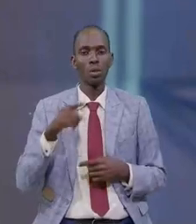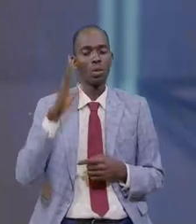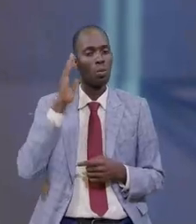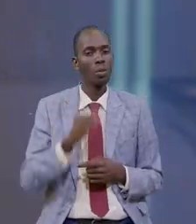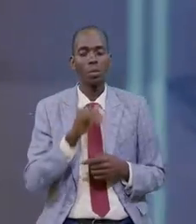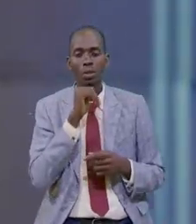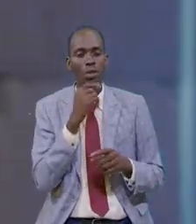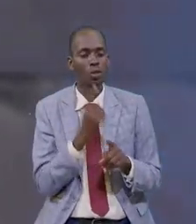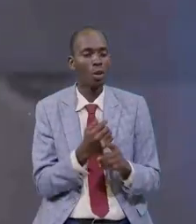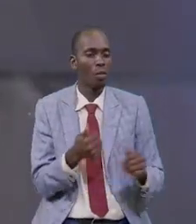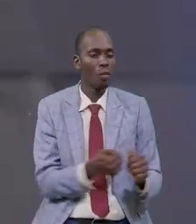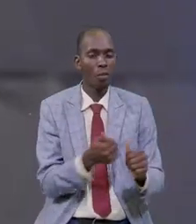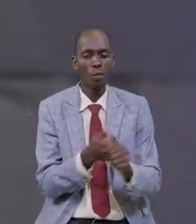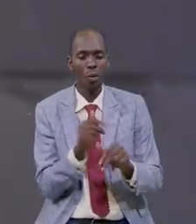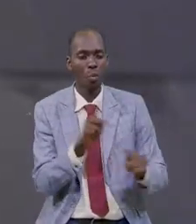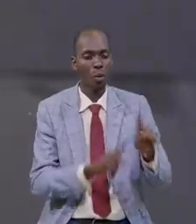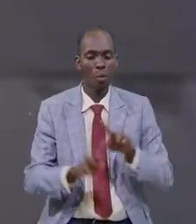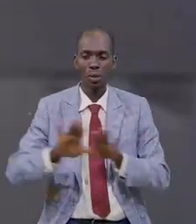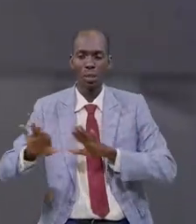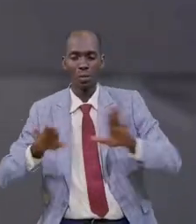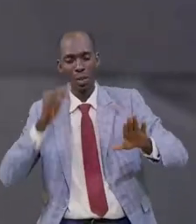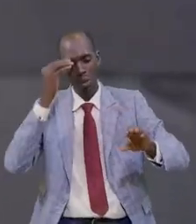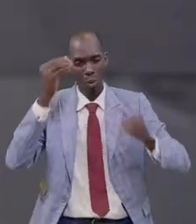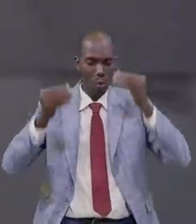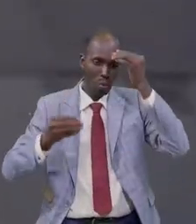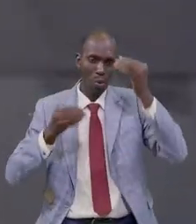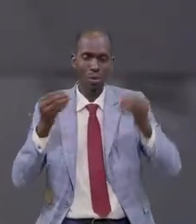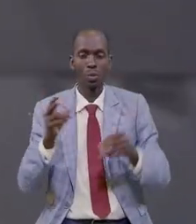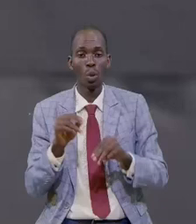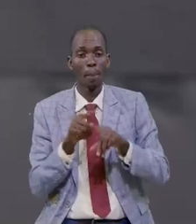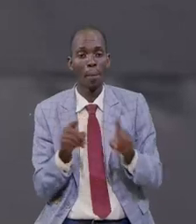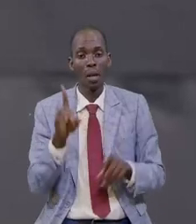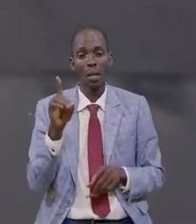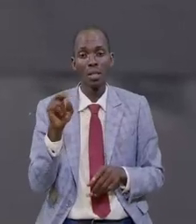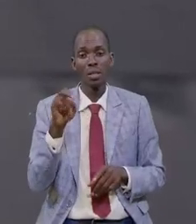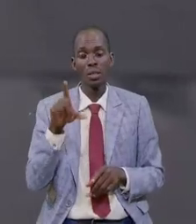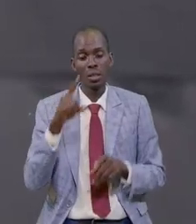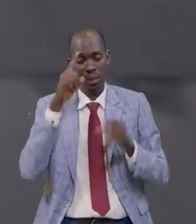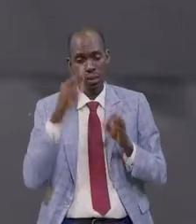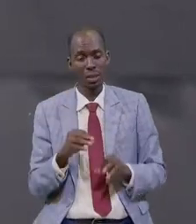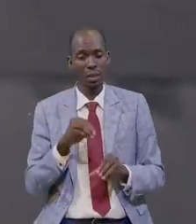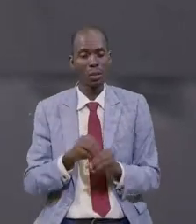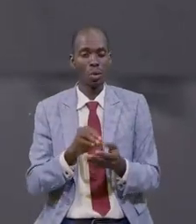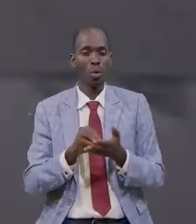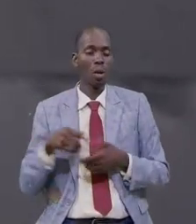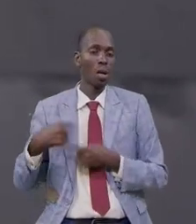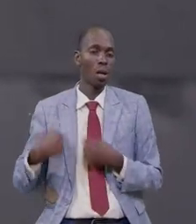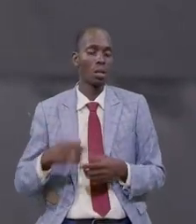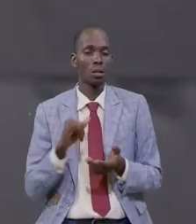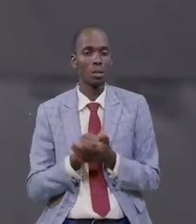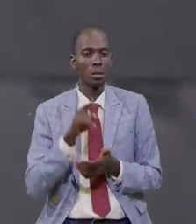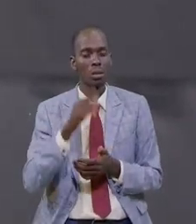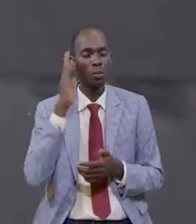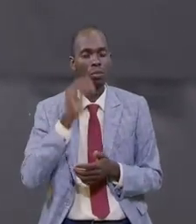vas pas chercher opinion par-ci par là on dit Daniel résolu de ne pas sessouiller par